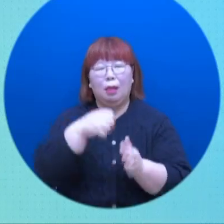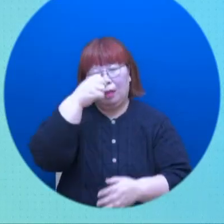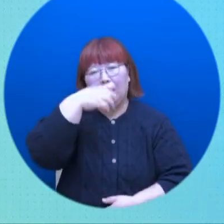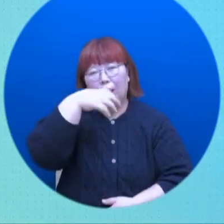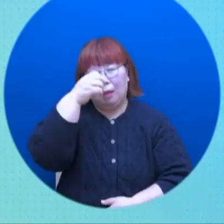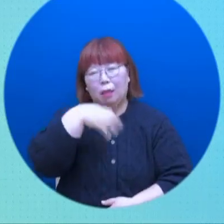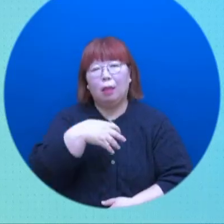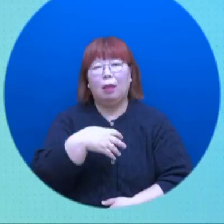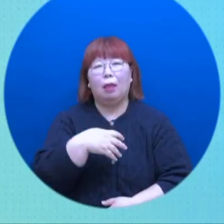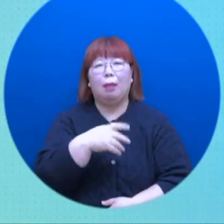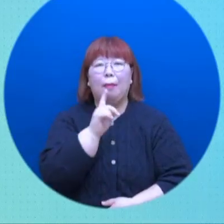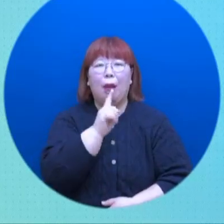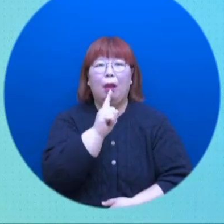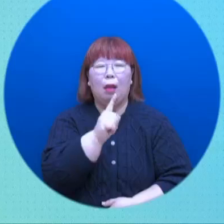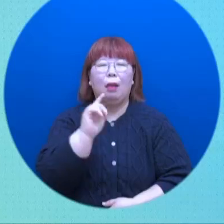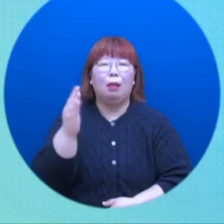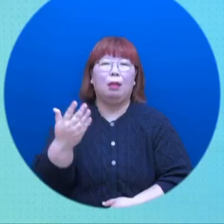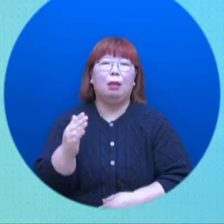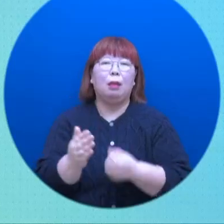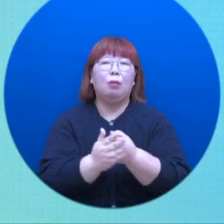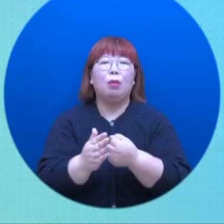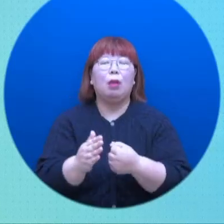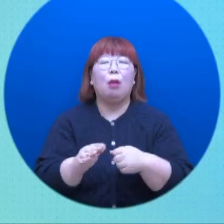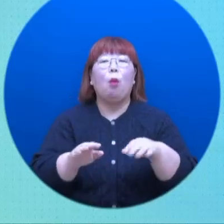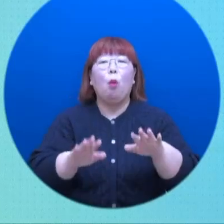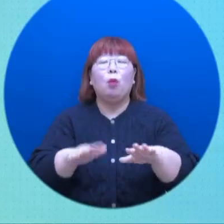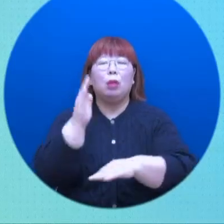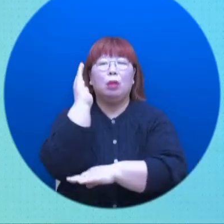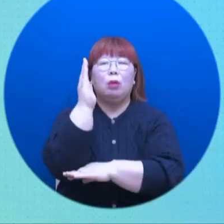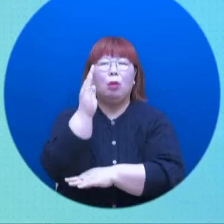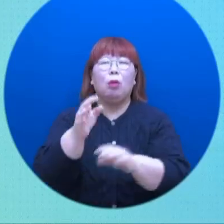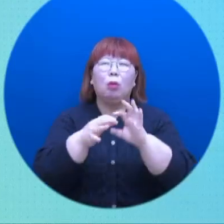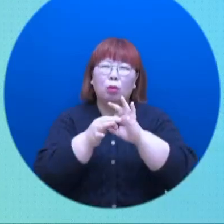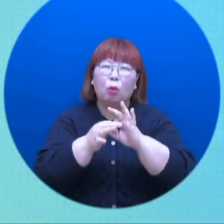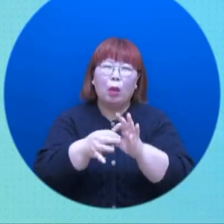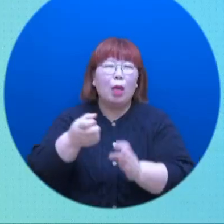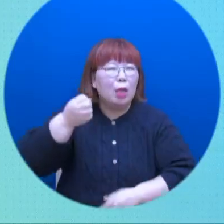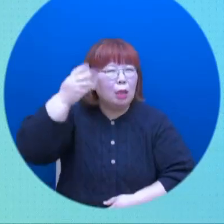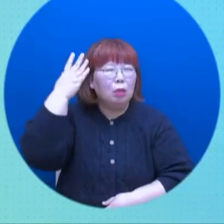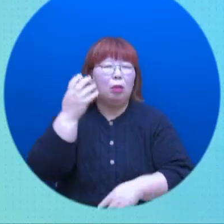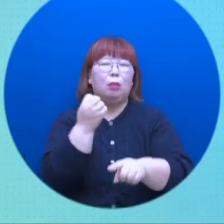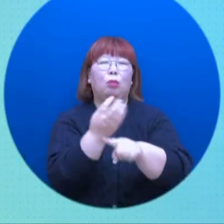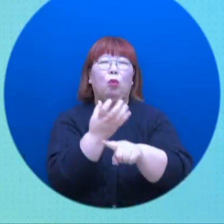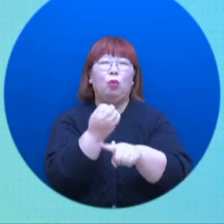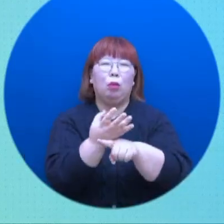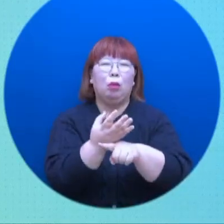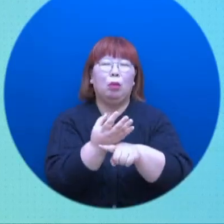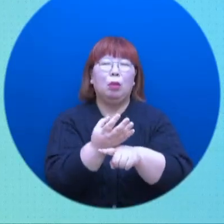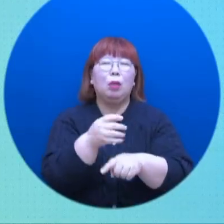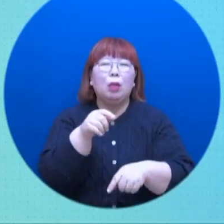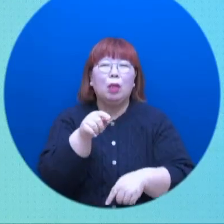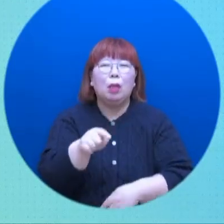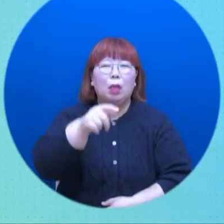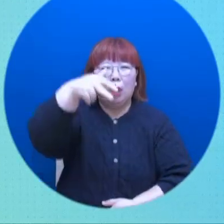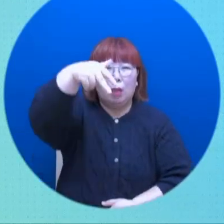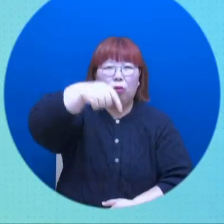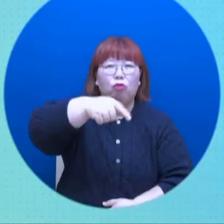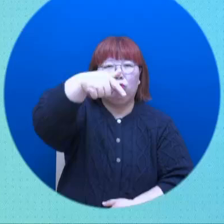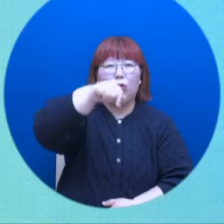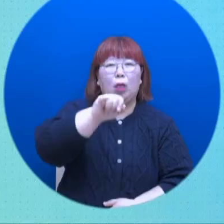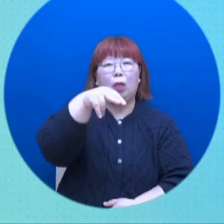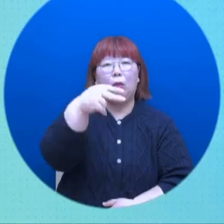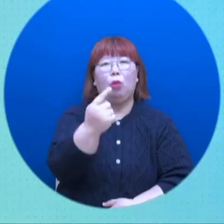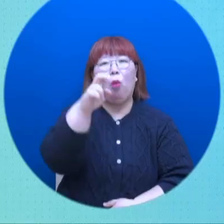주기도문, 이 시리즈 설교를 통해서 잊혀졌던 이 보물, 이 주기도문의 가치와